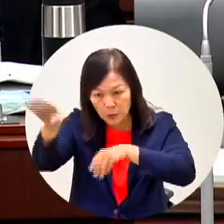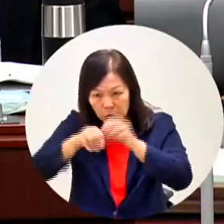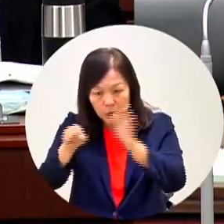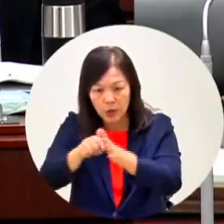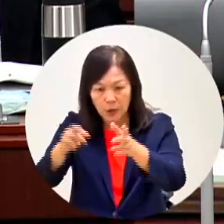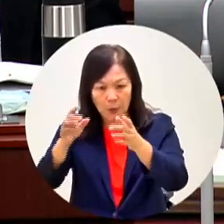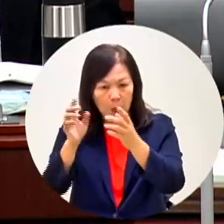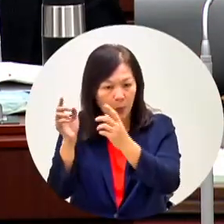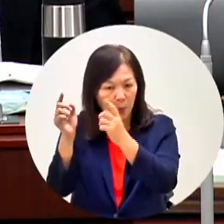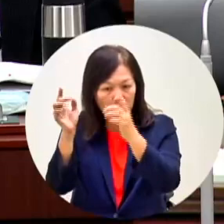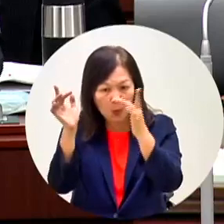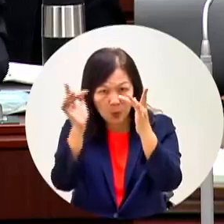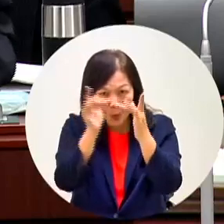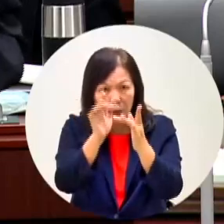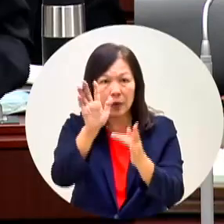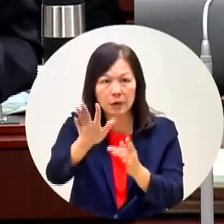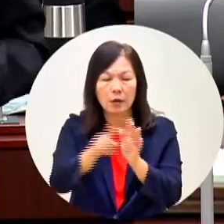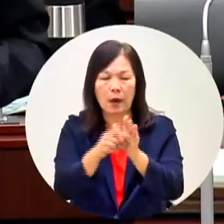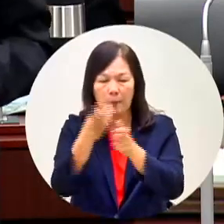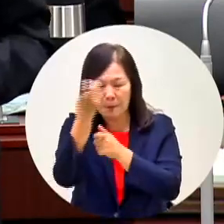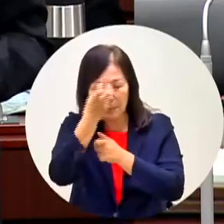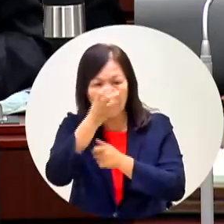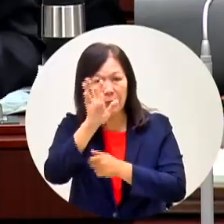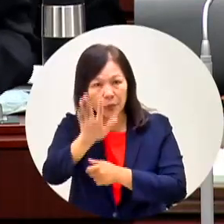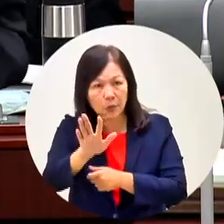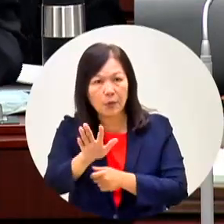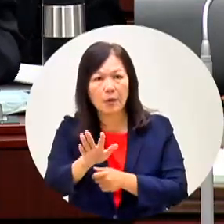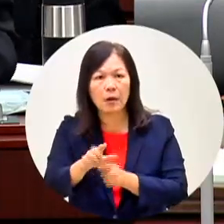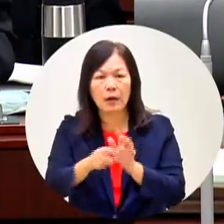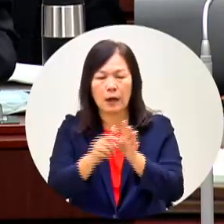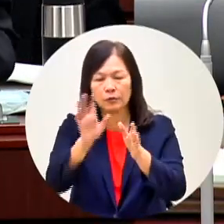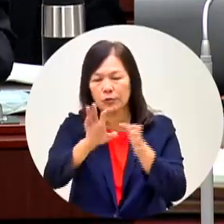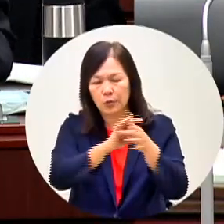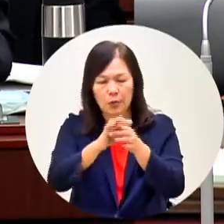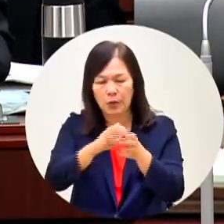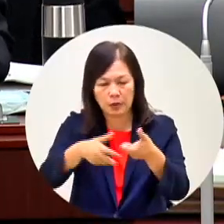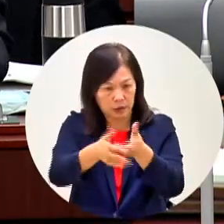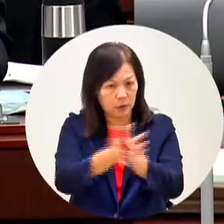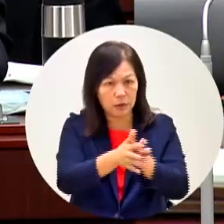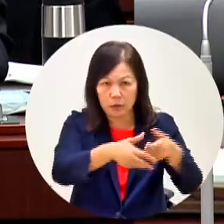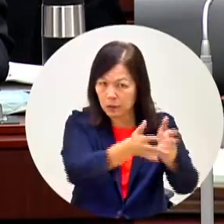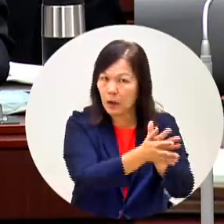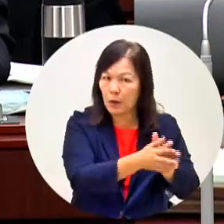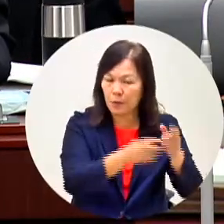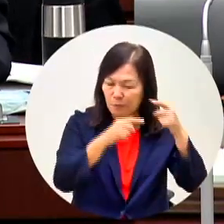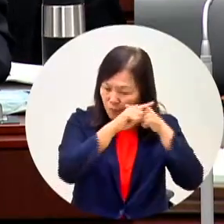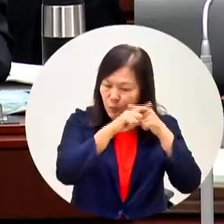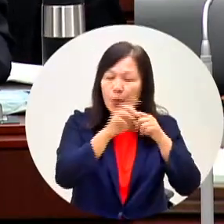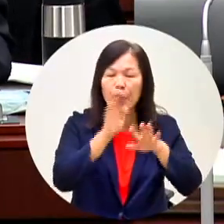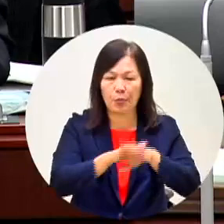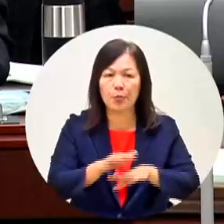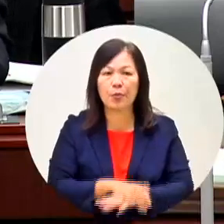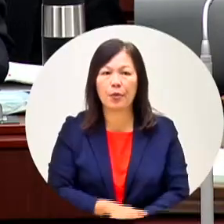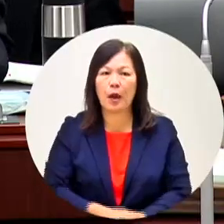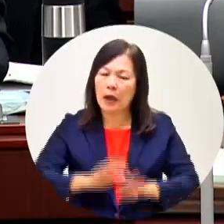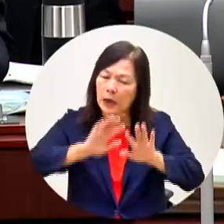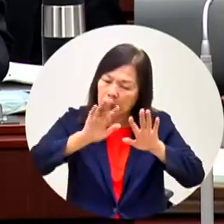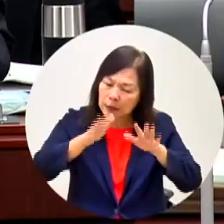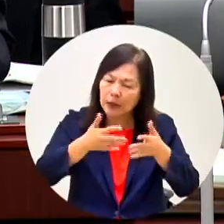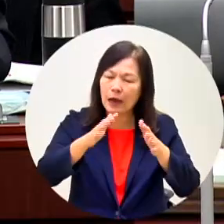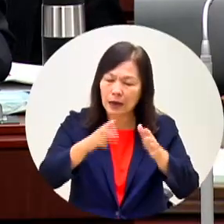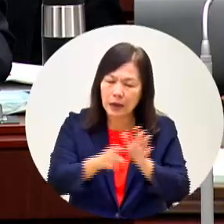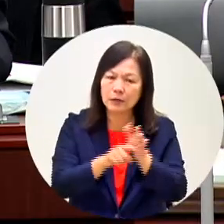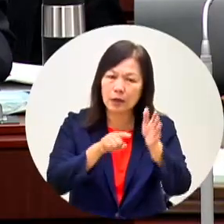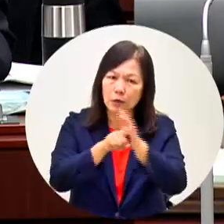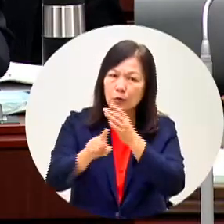管制，这个我会跟相关的单位来做一个研拟。我想我大概简单在专业上面去做这样